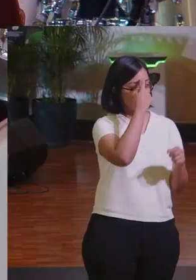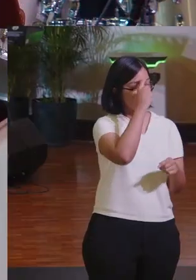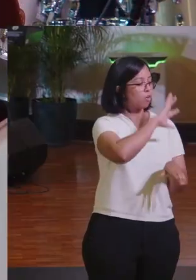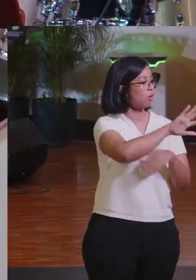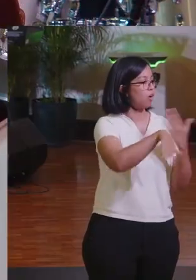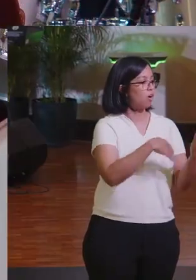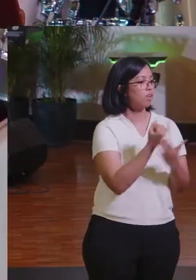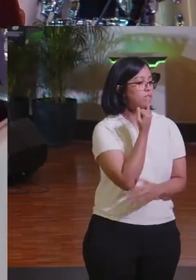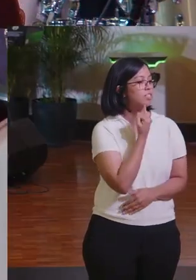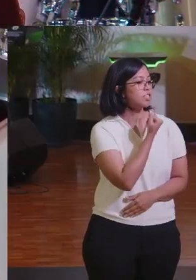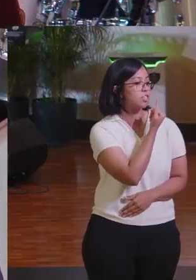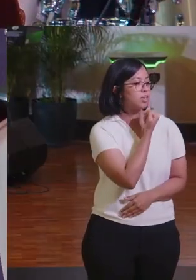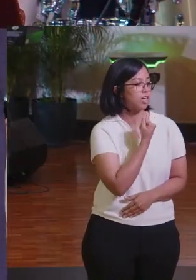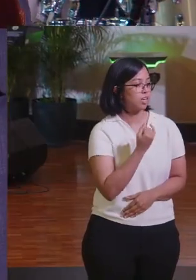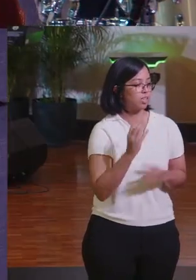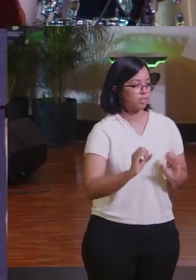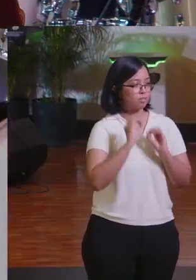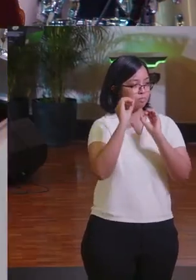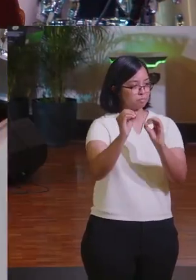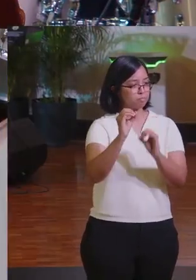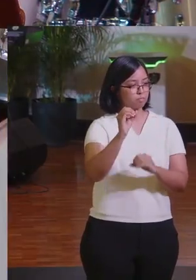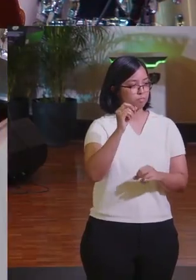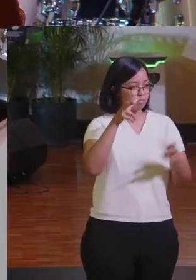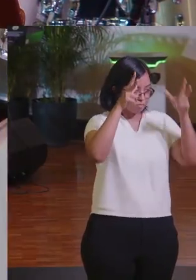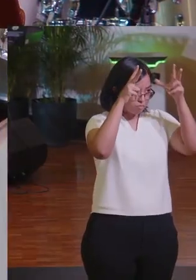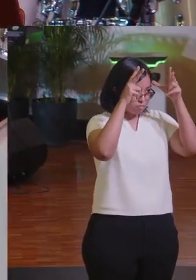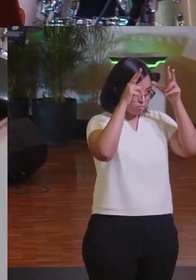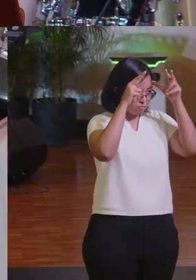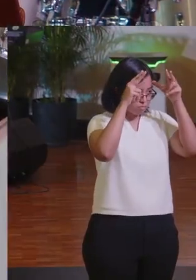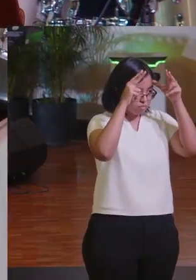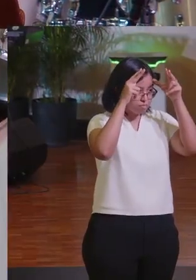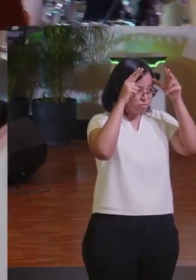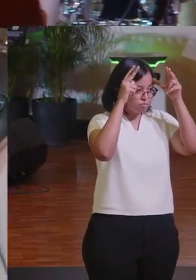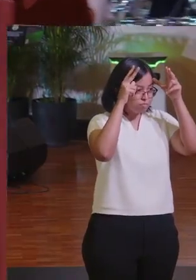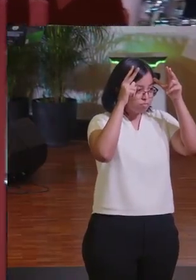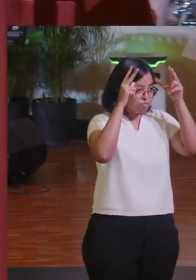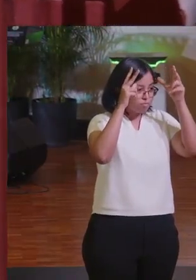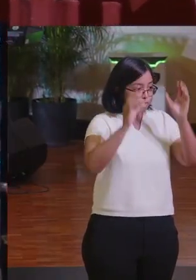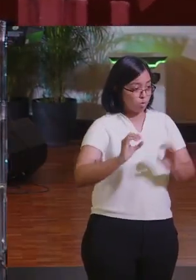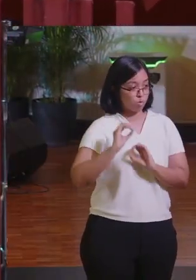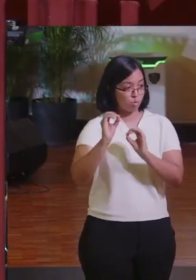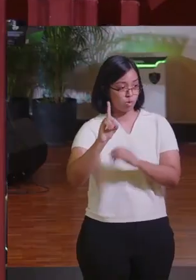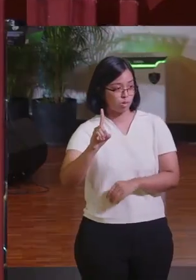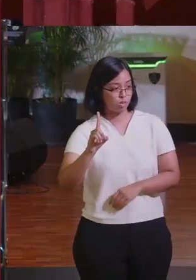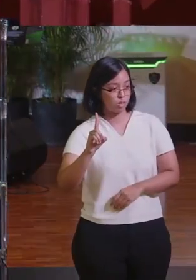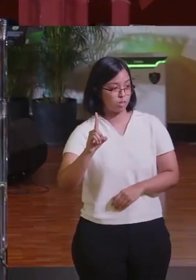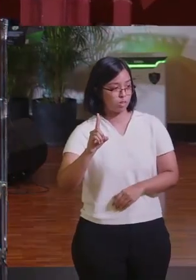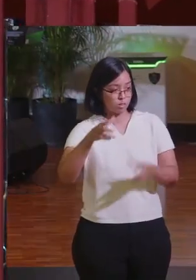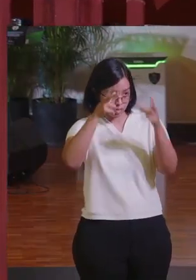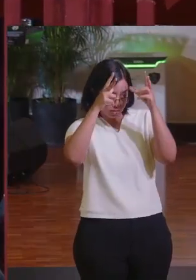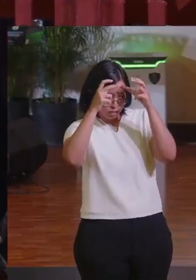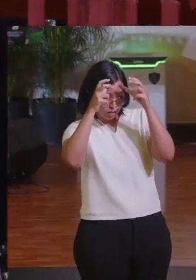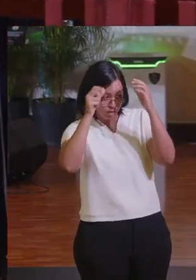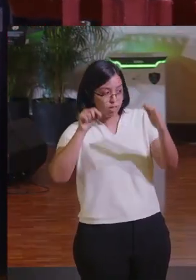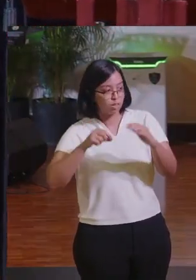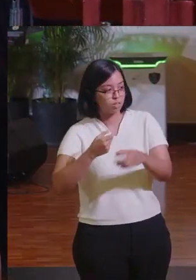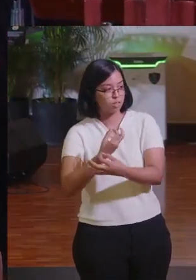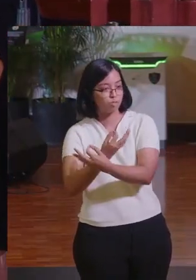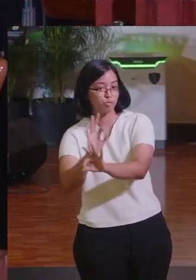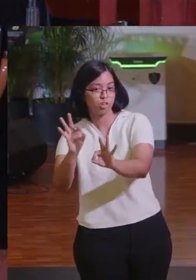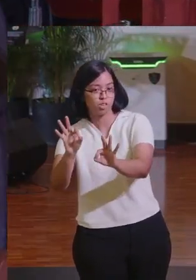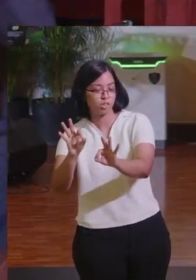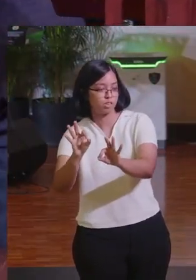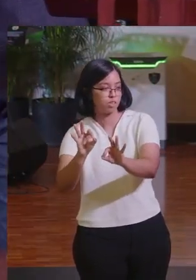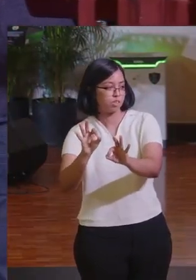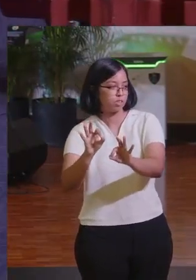po sila ng 2 kambing. Yung isang kambing, pakakawalan. Yun ang tawag ay scapegoat. At